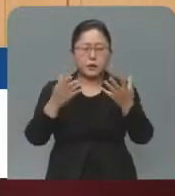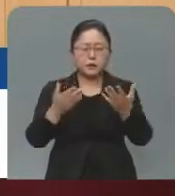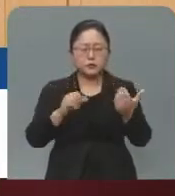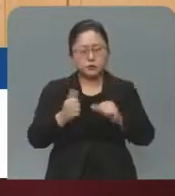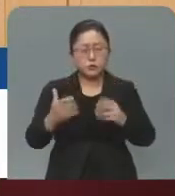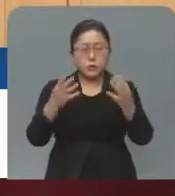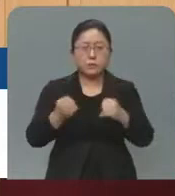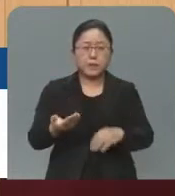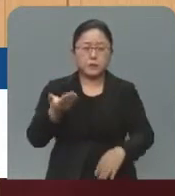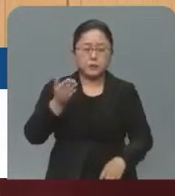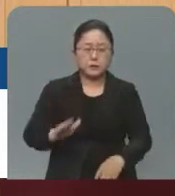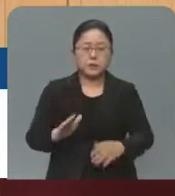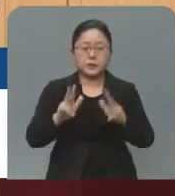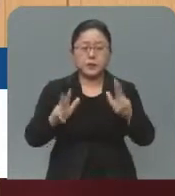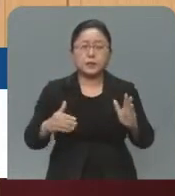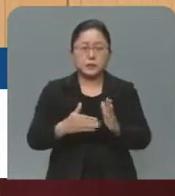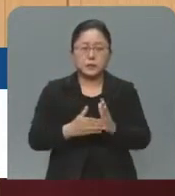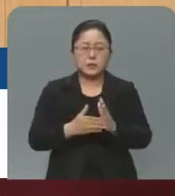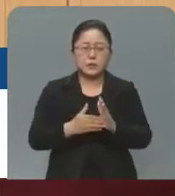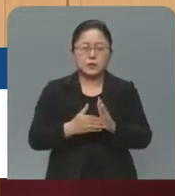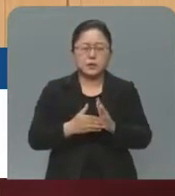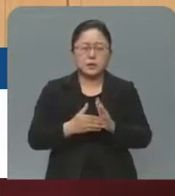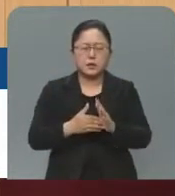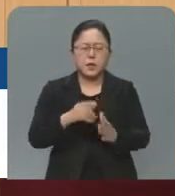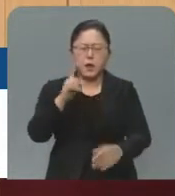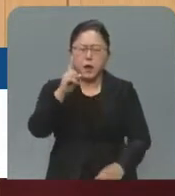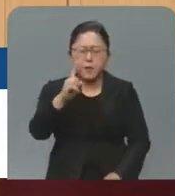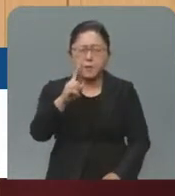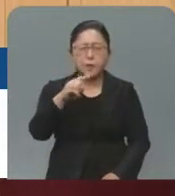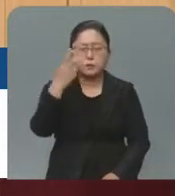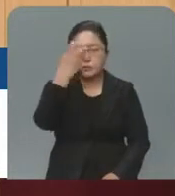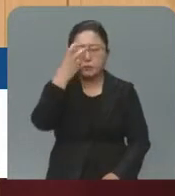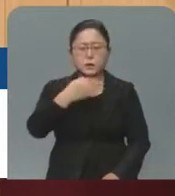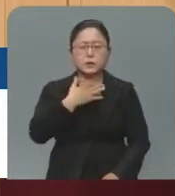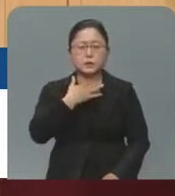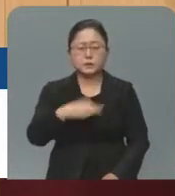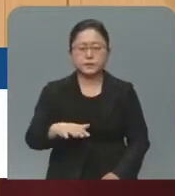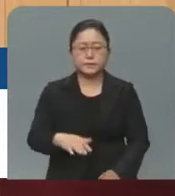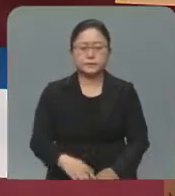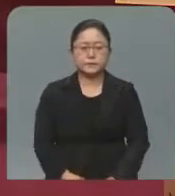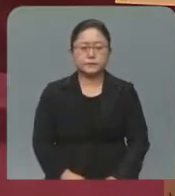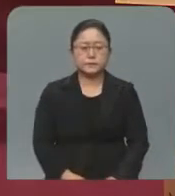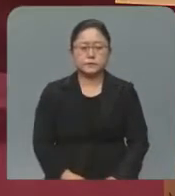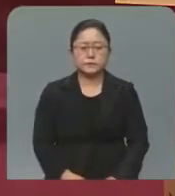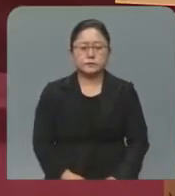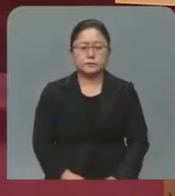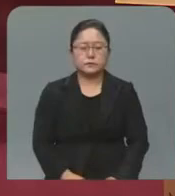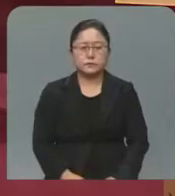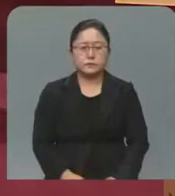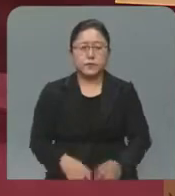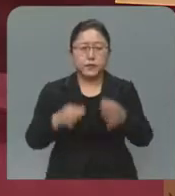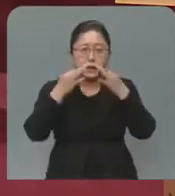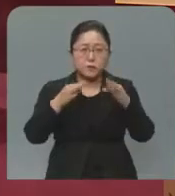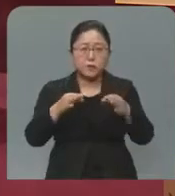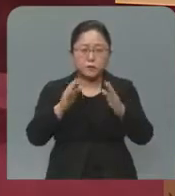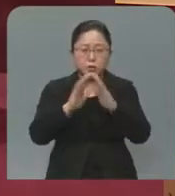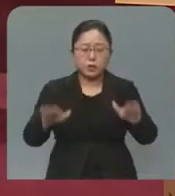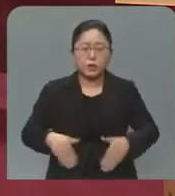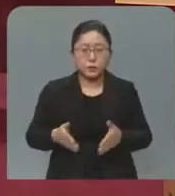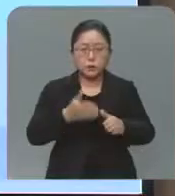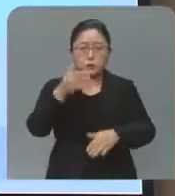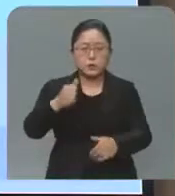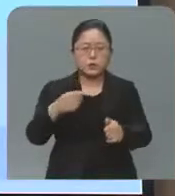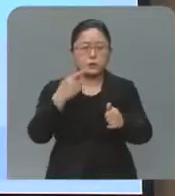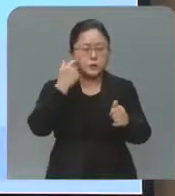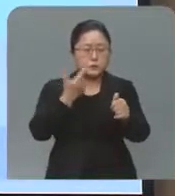많은데 지금까지 단 한 차례도 실태 조사를 한 적이 없습니다. 김영록 지사는 이 같은